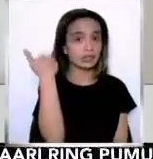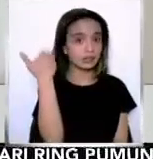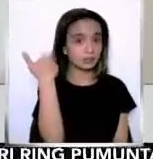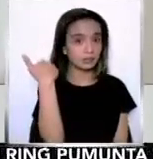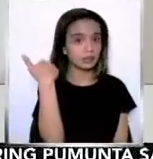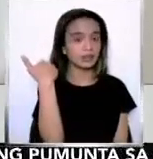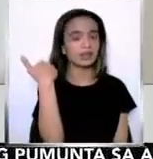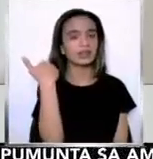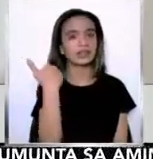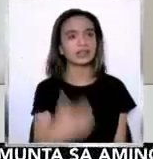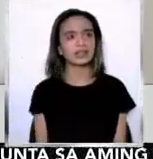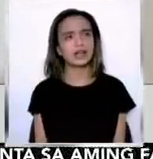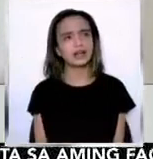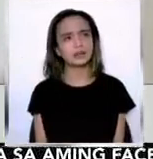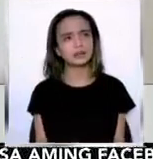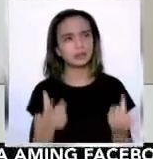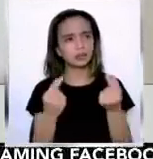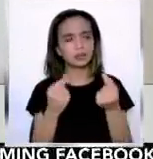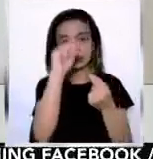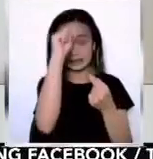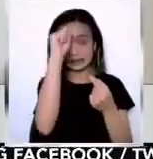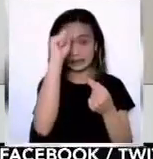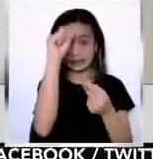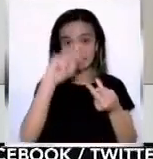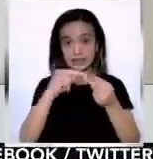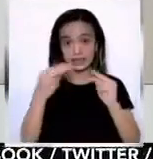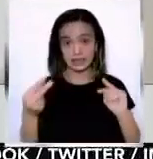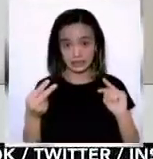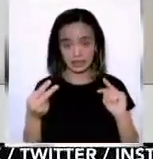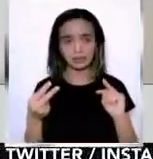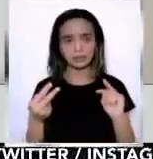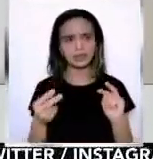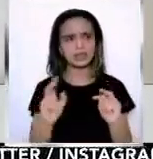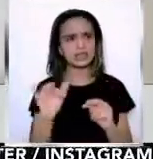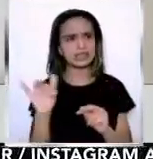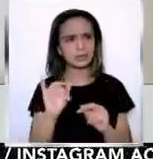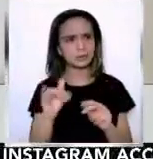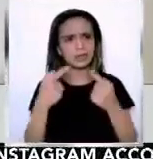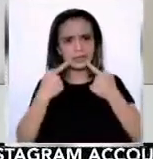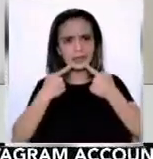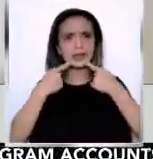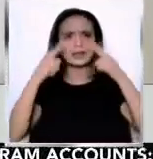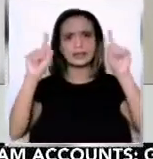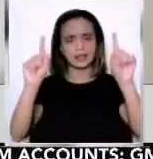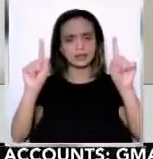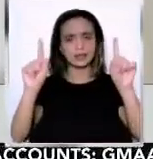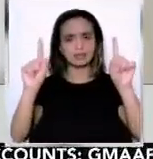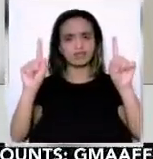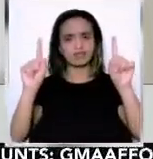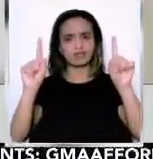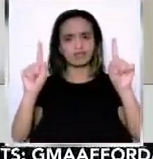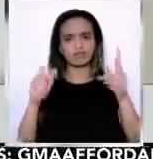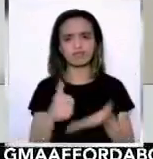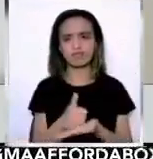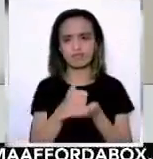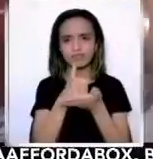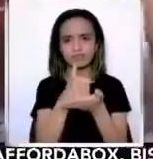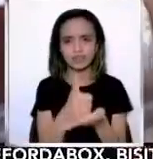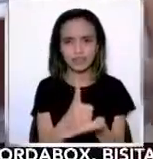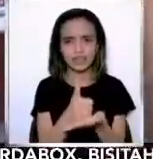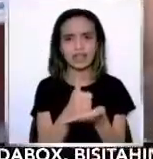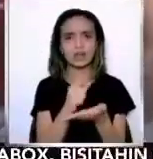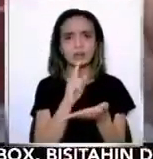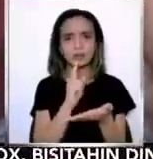doon sa ginawa natin sa Delta, which we successfully made our pandemic response very responsive and